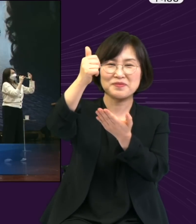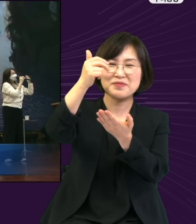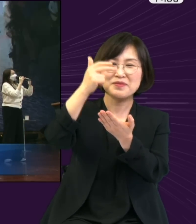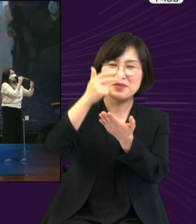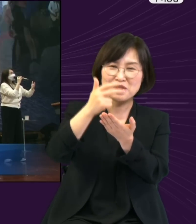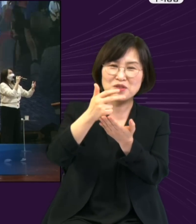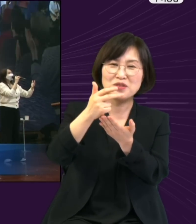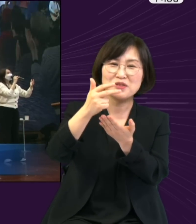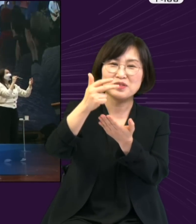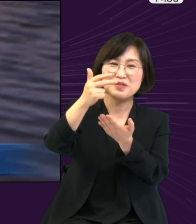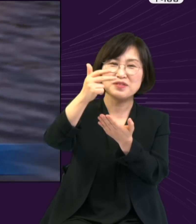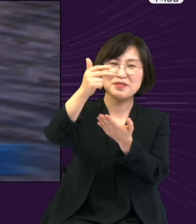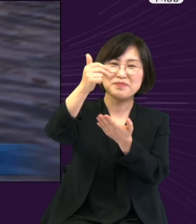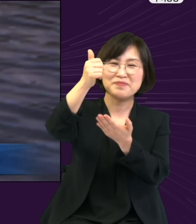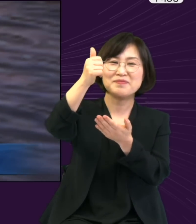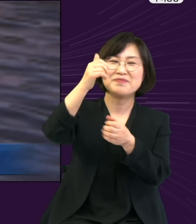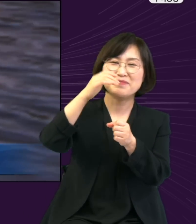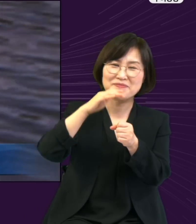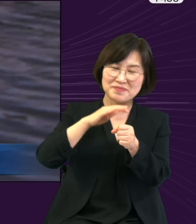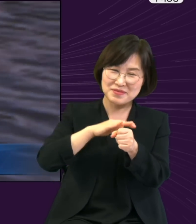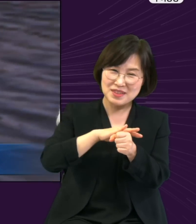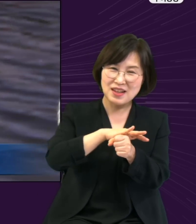사랑합니다.